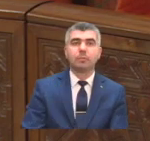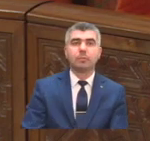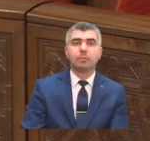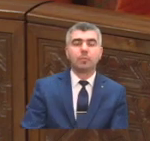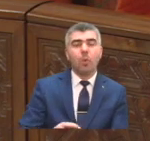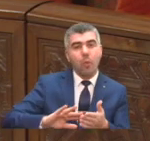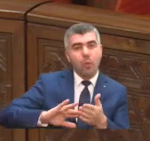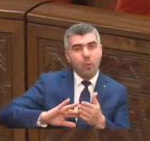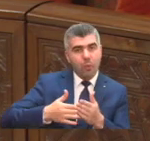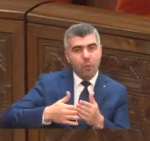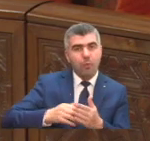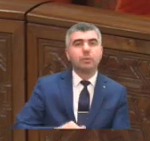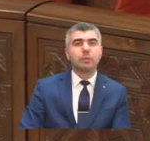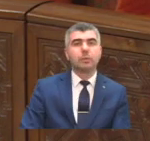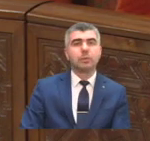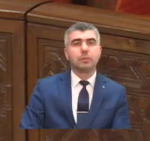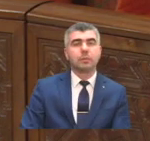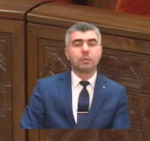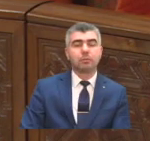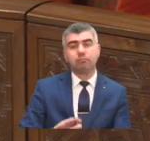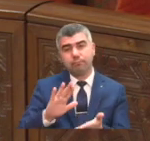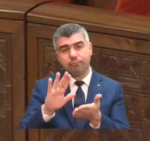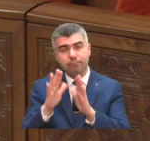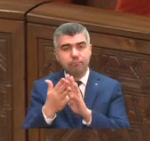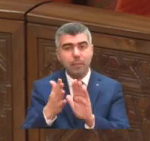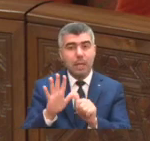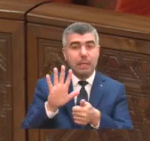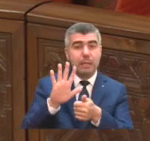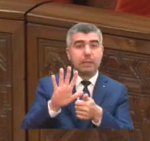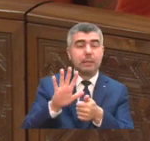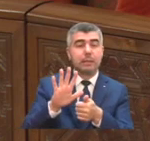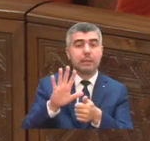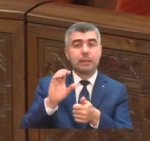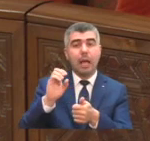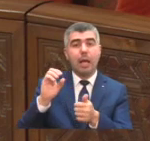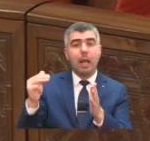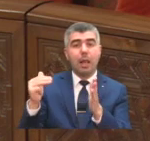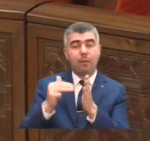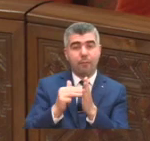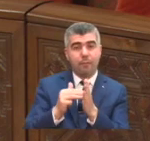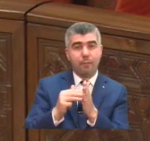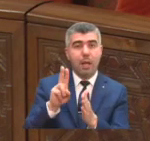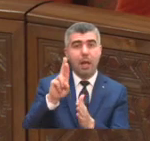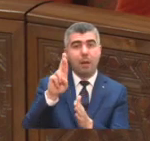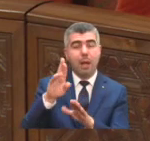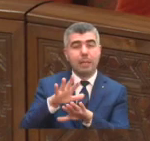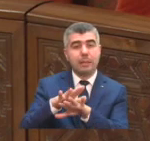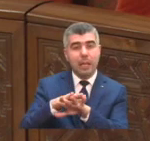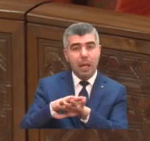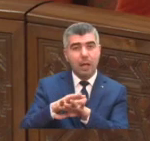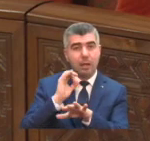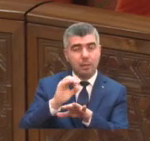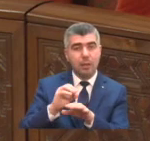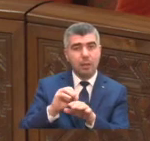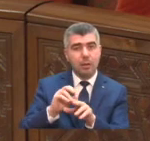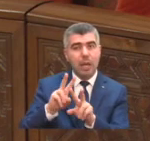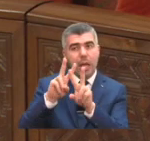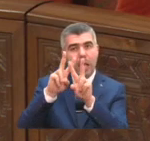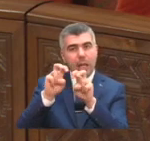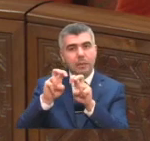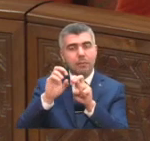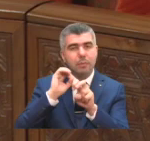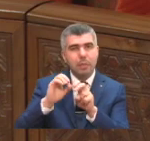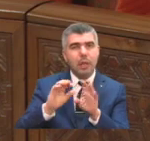هادشي، ما يناهز 6000 بناية في جهة الرباط سالا اللي تحصات واللي غادي نبداو فيها